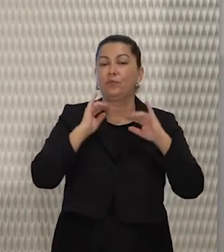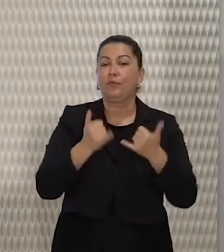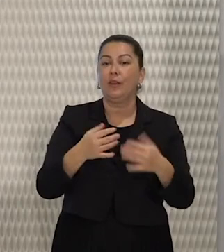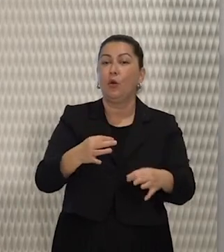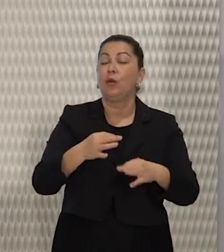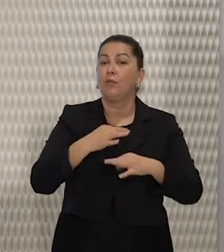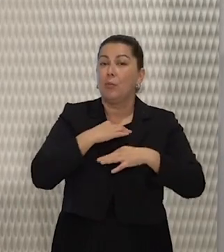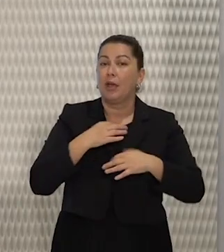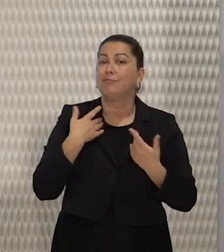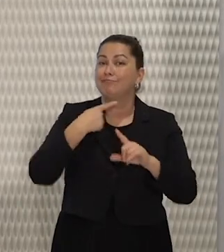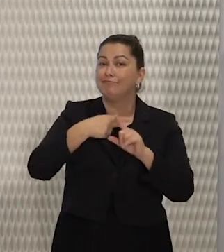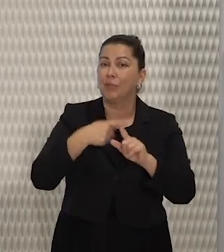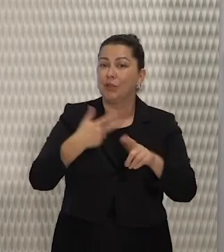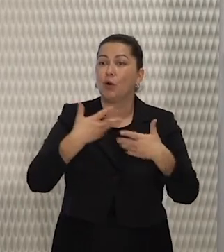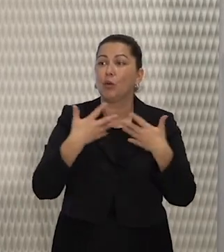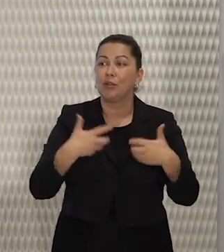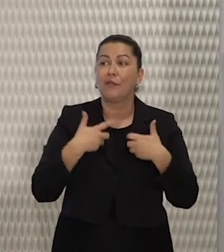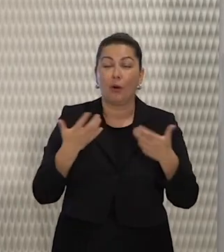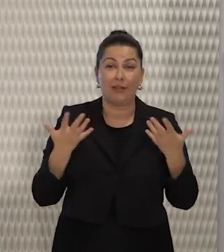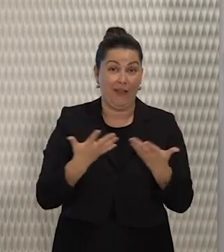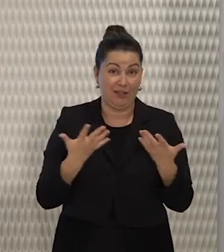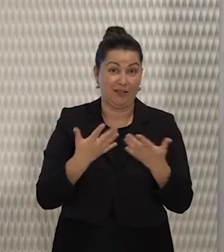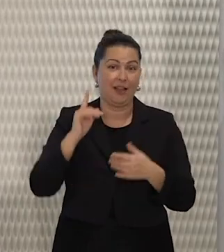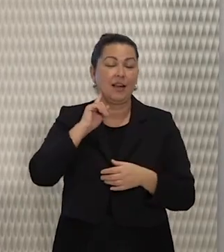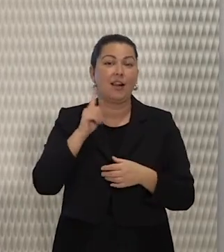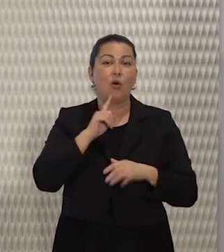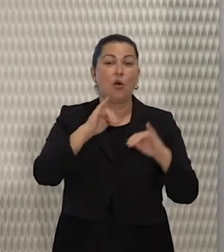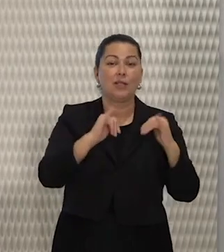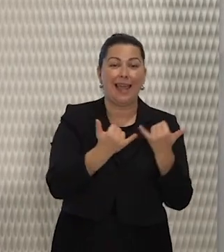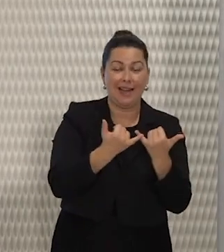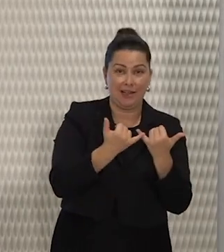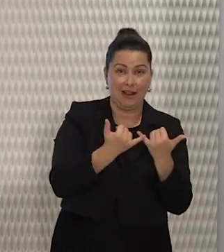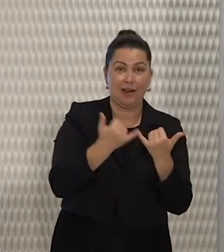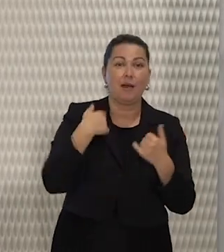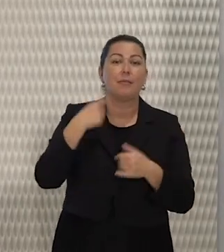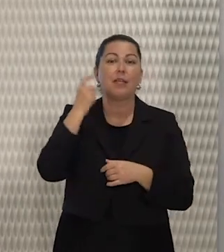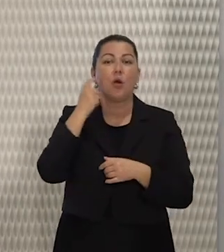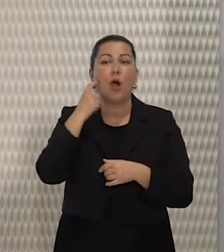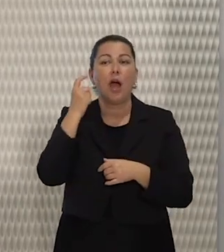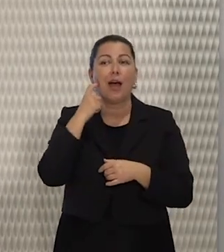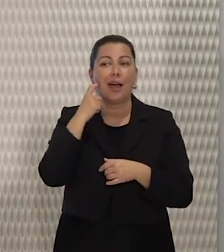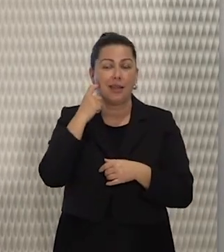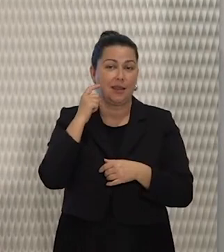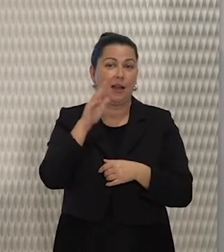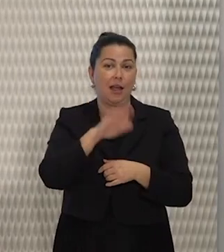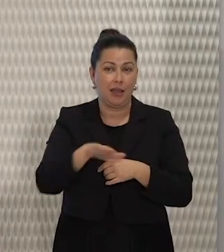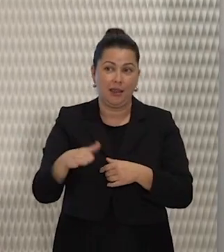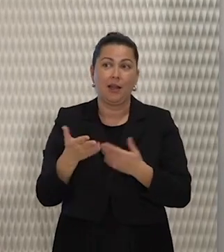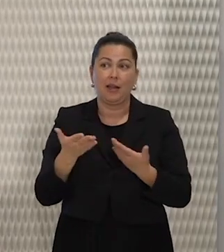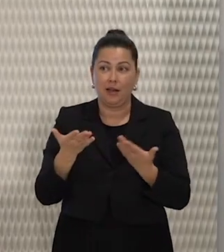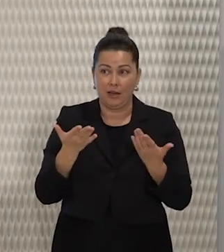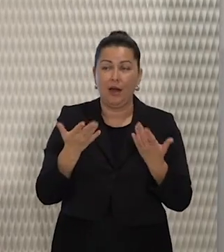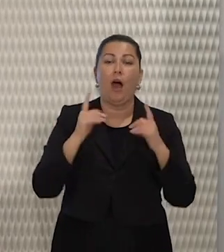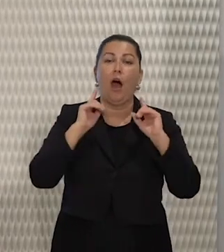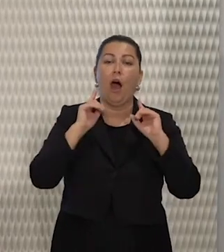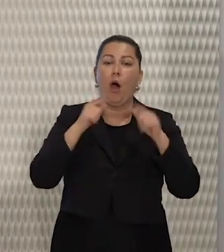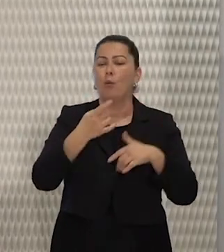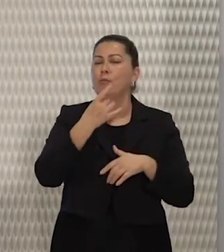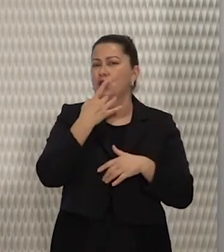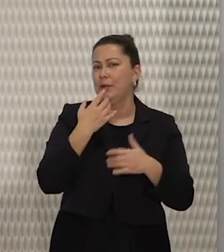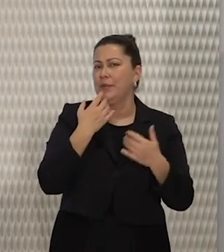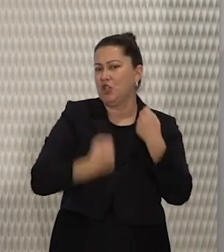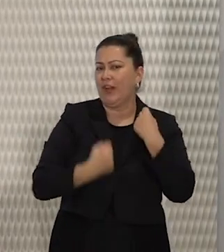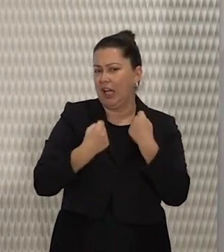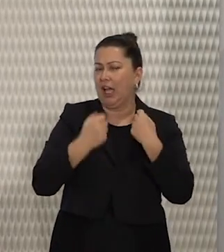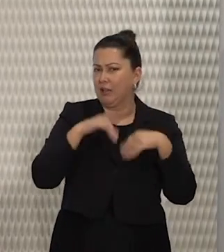mich so gefreut hat, ist, dass gehörlose Eltern mit einem hörenden Kind und einem gehörlosen Kind bestimmte